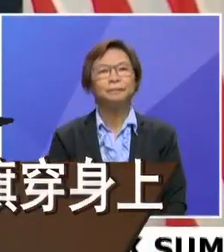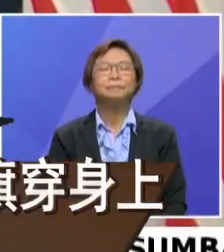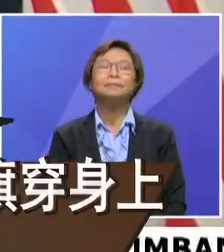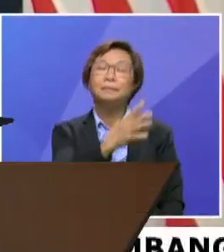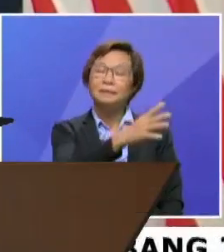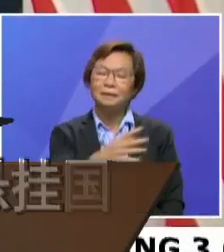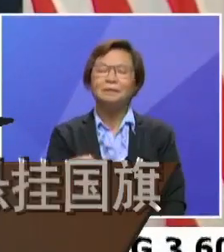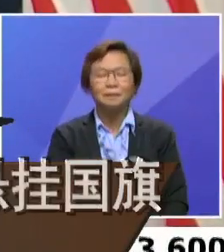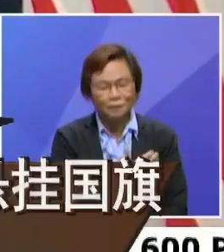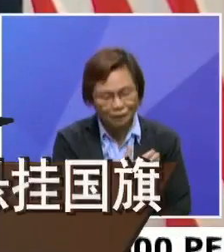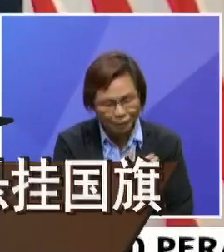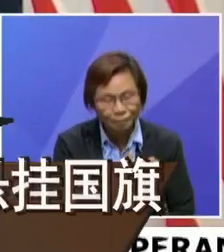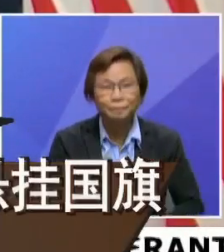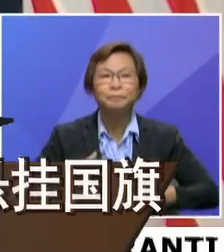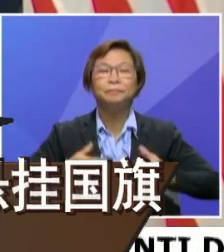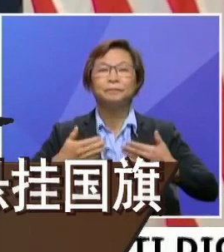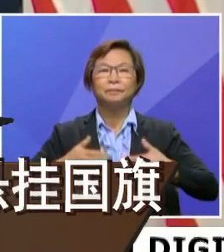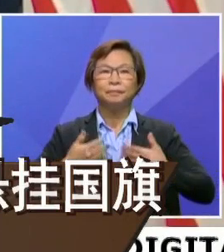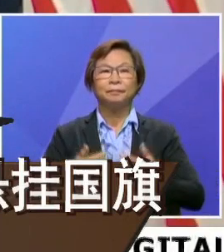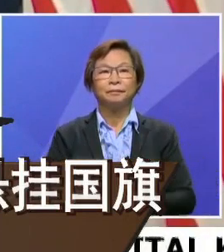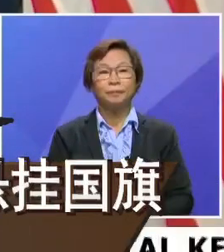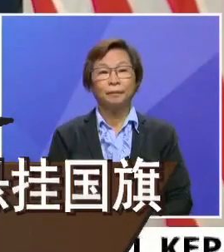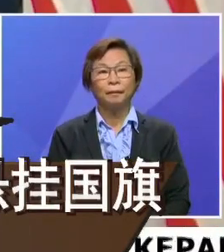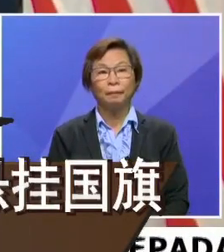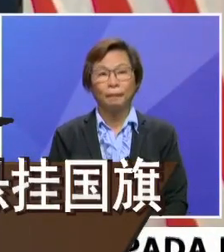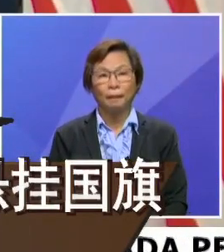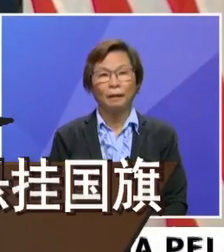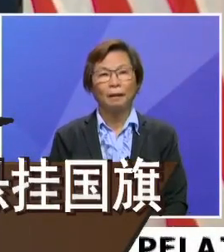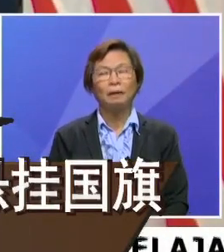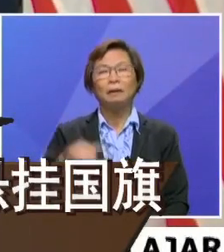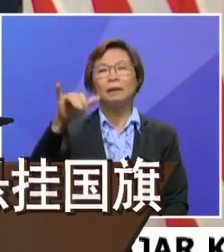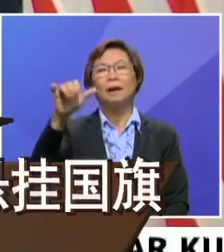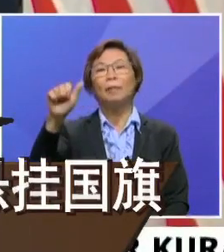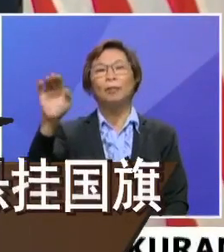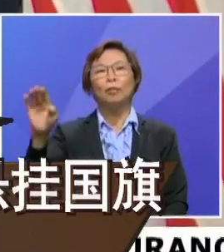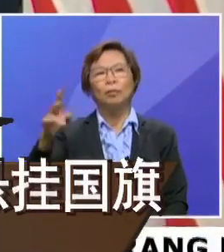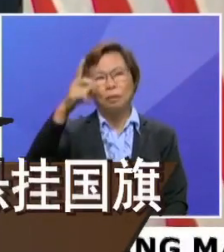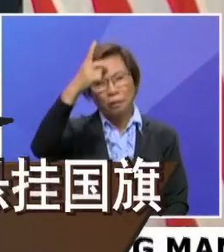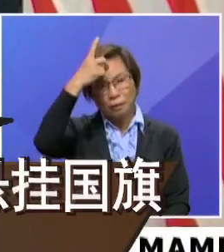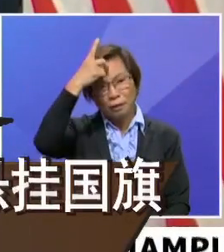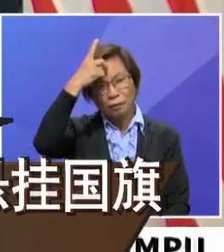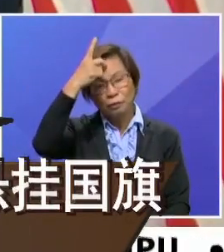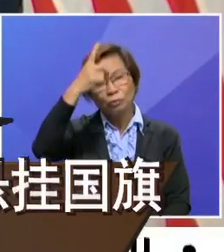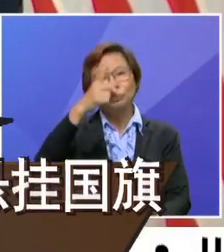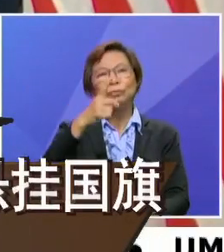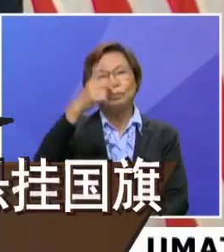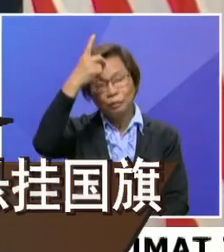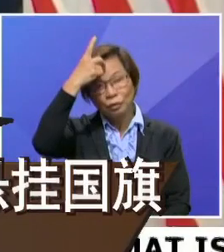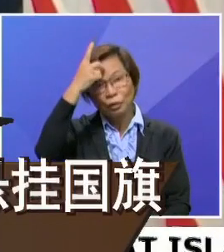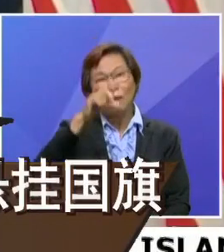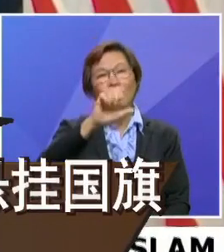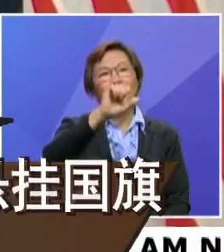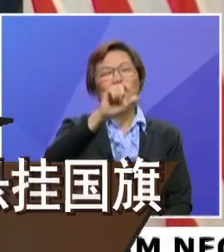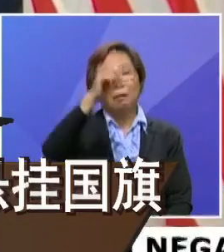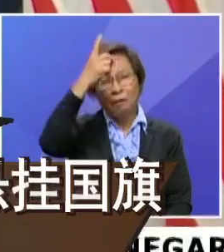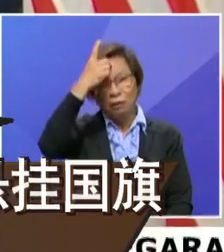首相丹斯里穆尤丁今天早上在线上推介国庆月集挥动辉煌条纹活动时指出，今年的国庆主题依旧是